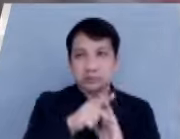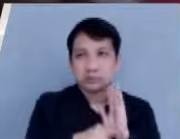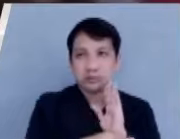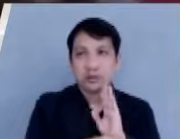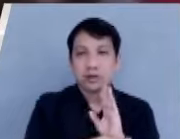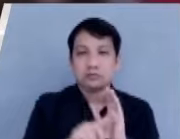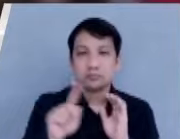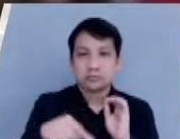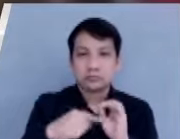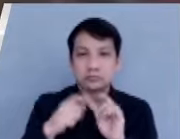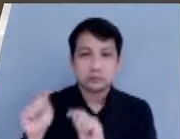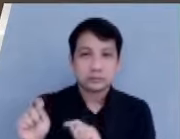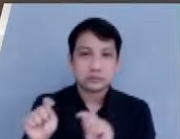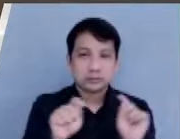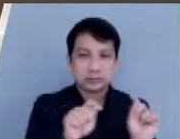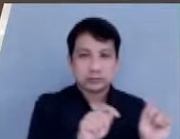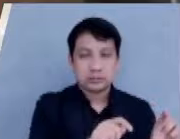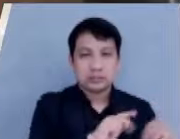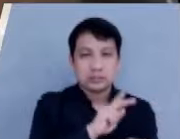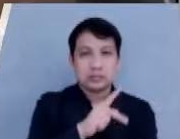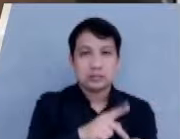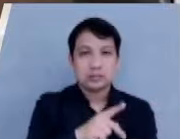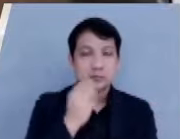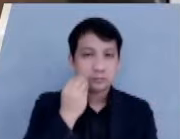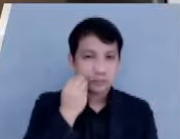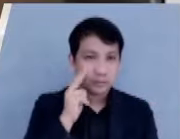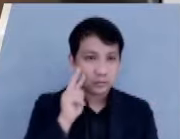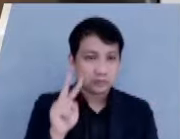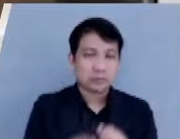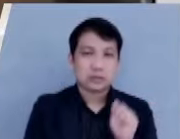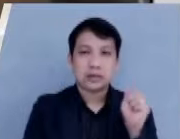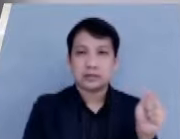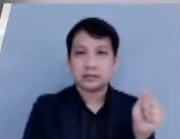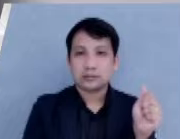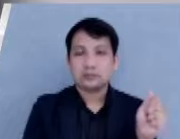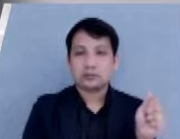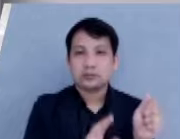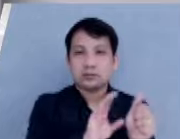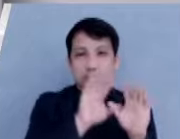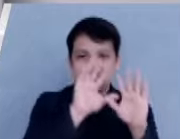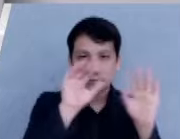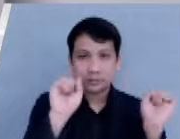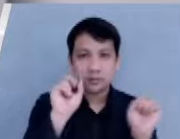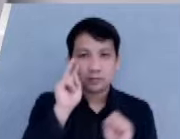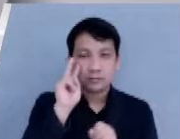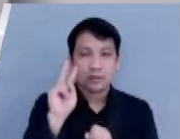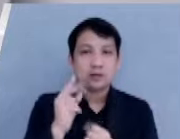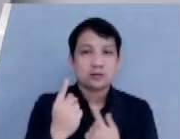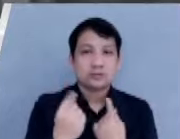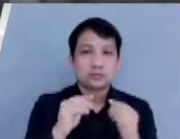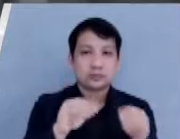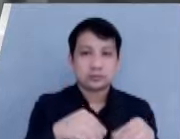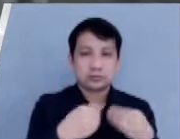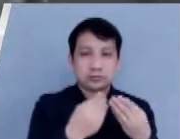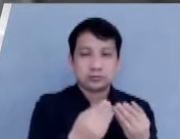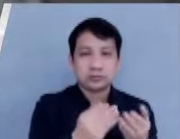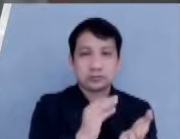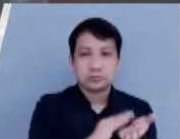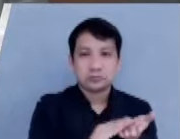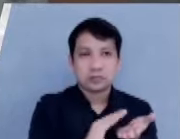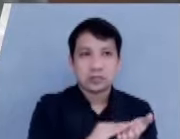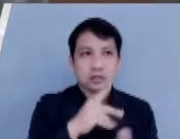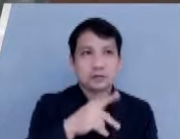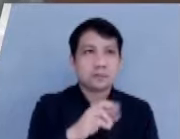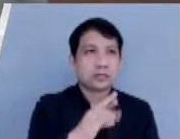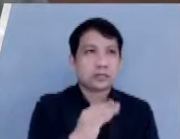na mailipat na sa Pilipinas si Veloso, nasa kapangyarihan na raw ni Pangulong Marcos na bigyan ng pardon si Veloso.